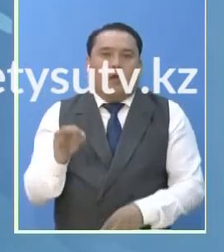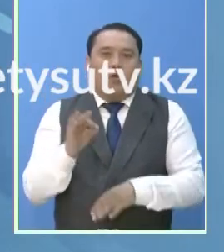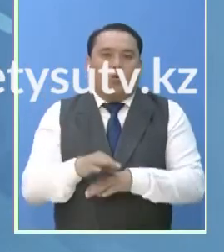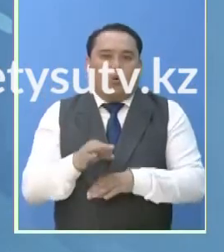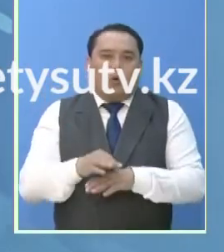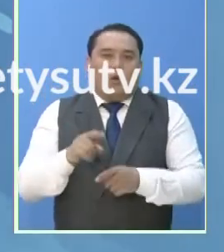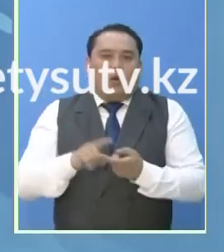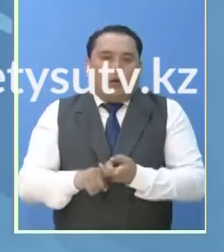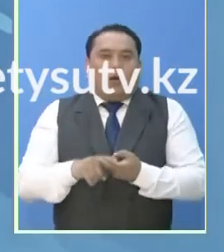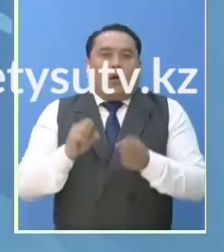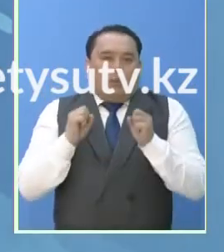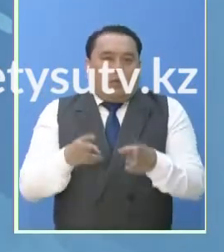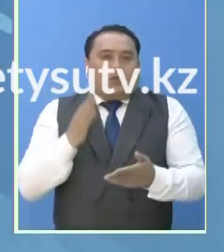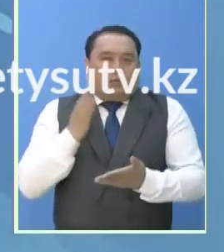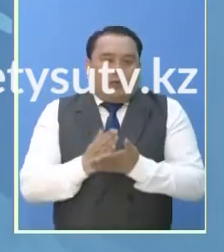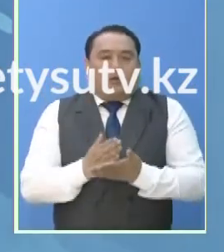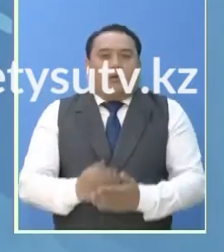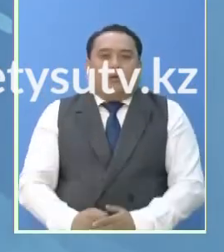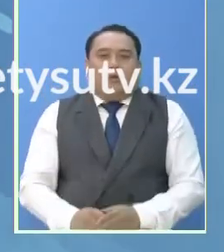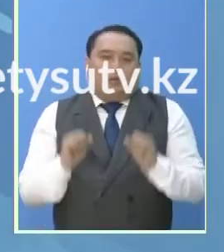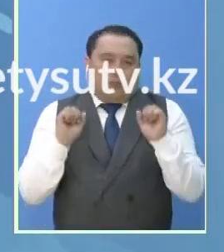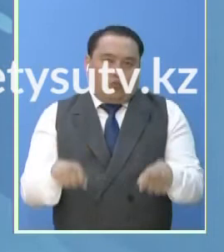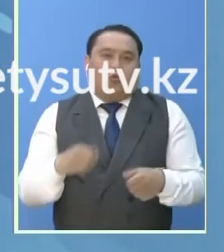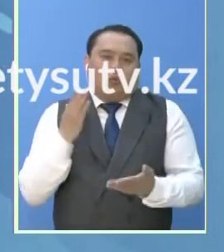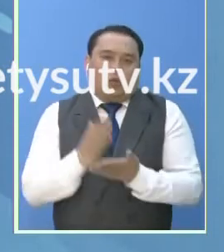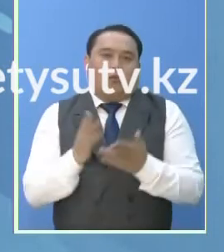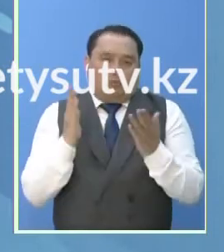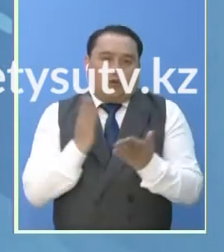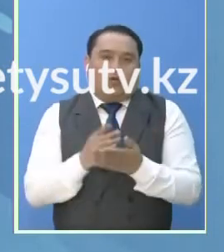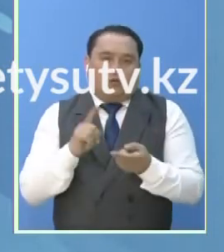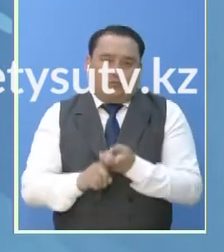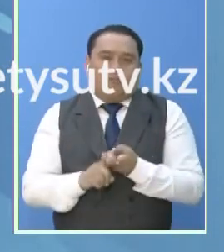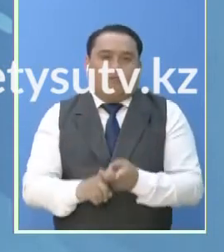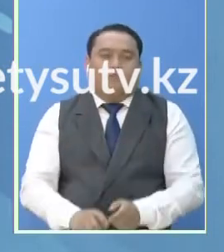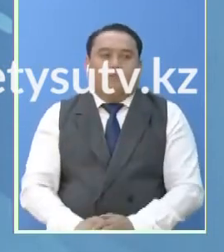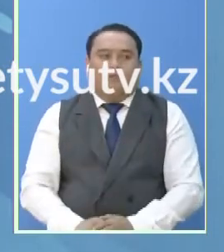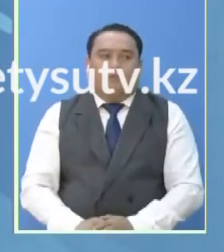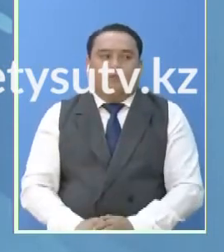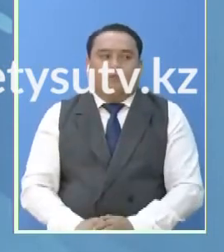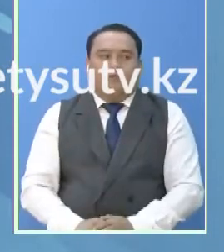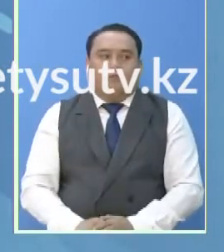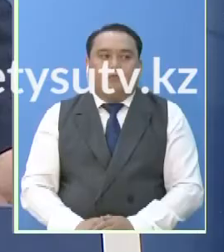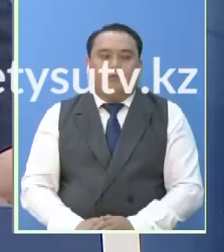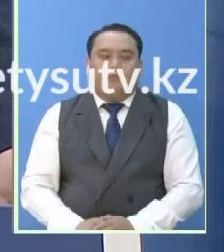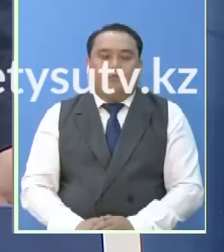алу қаупі бар ма? Мүмкін бе ондай жағдай? Ондай да мүмкін. Ондай жағдайда? Енді